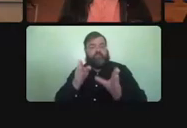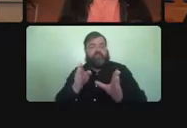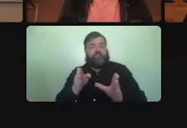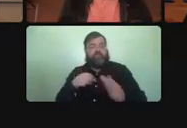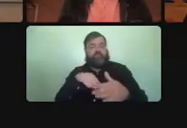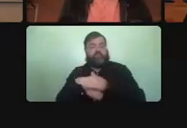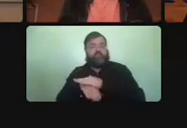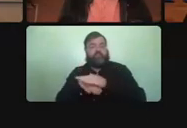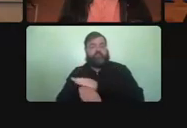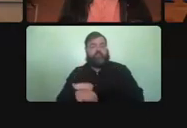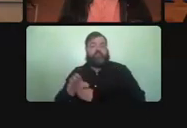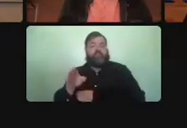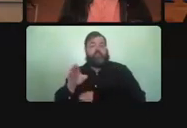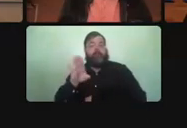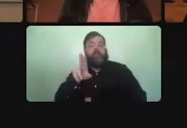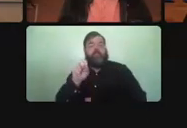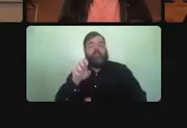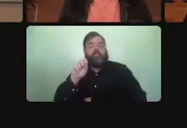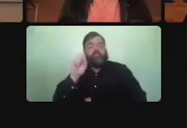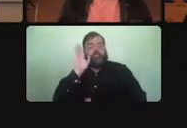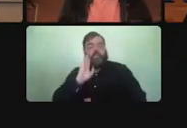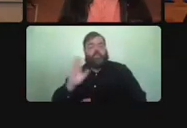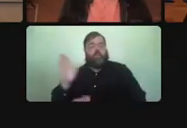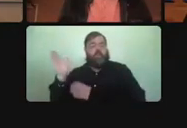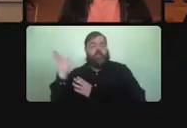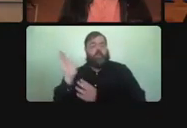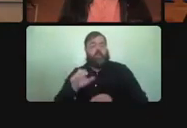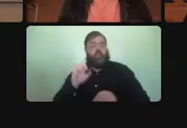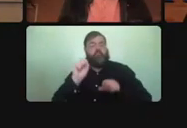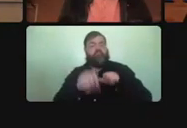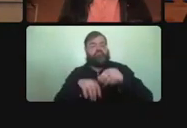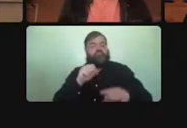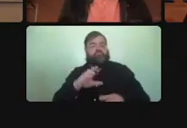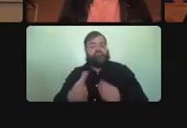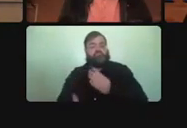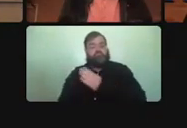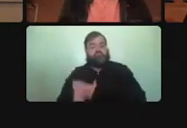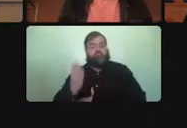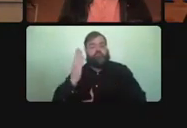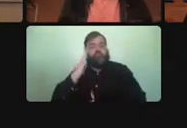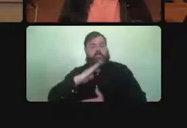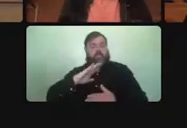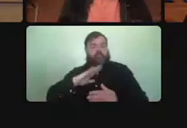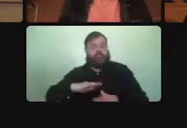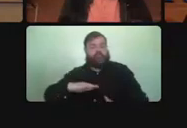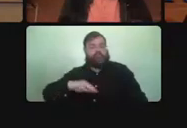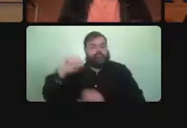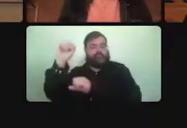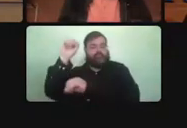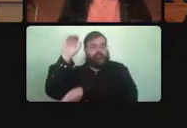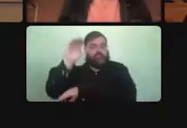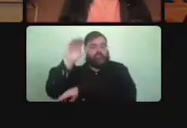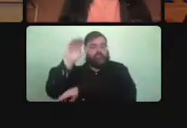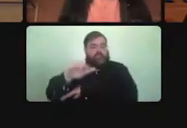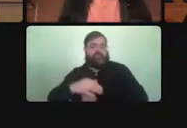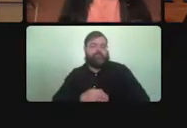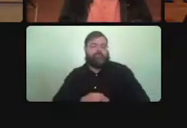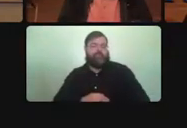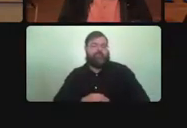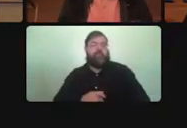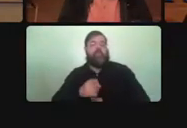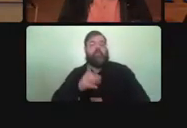Na hapo pia tunaona pale katikati kuna eneo ambapo mabasi ya wanafunzi yanaweza